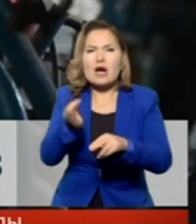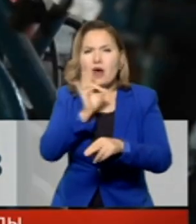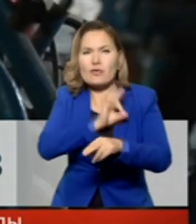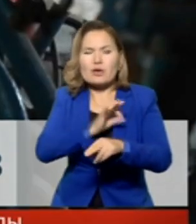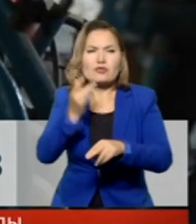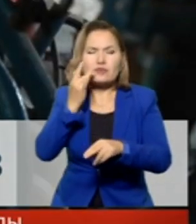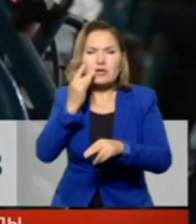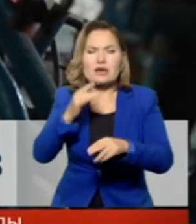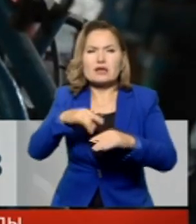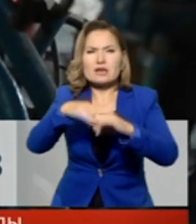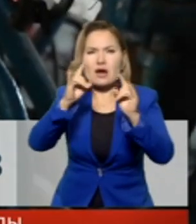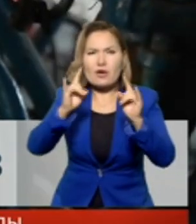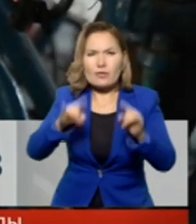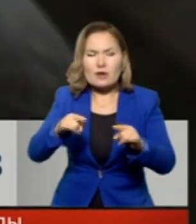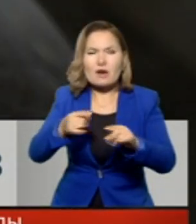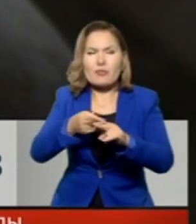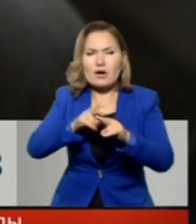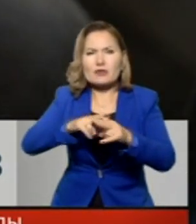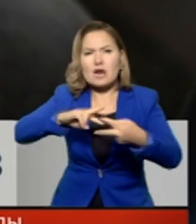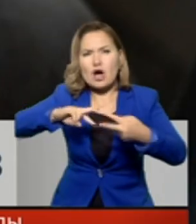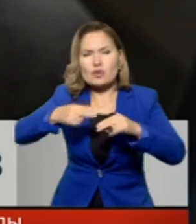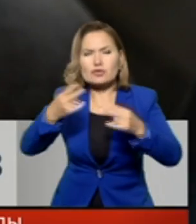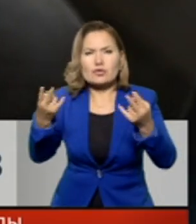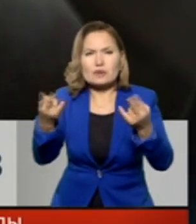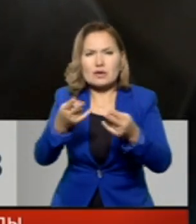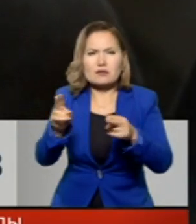мың баллонды ауыстыру қажет екенін айтты.